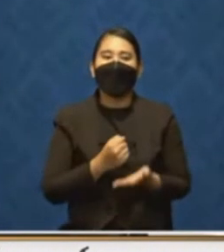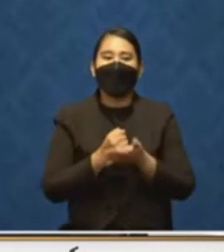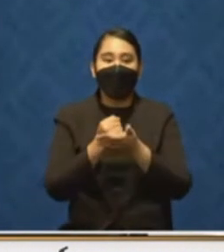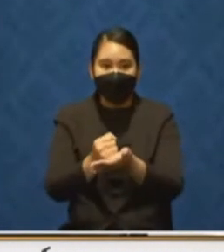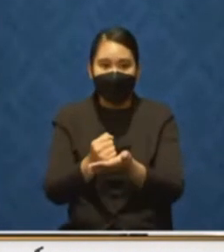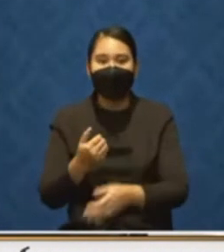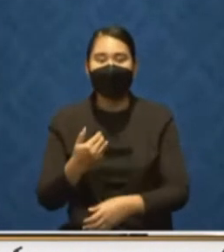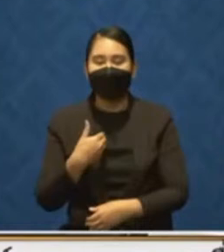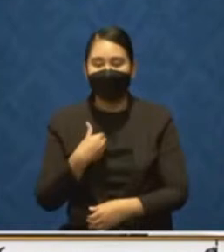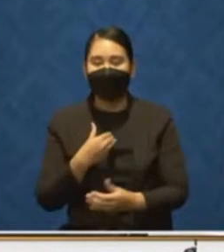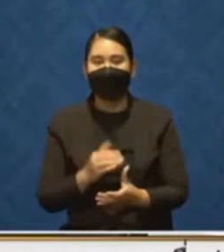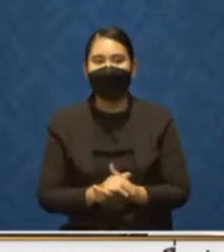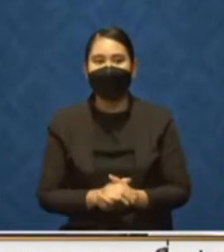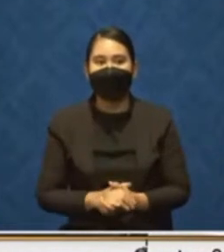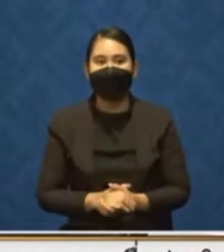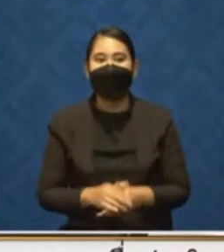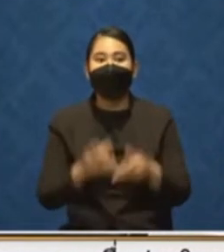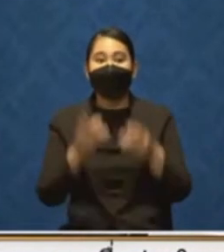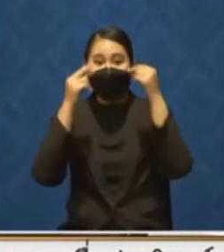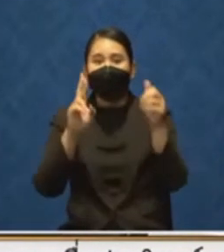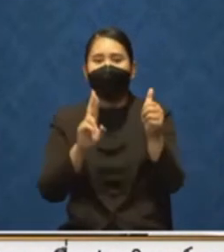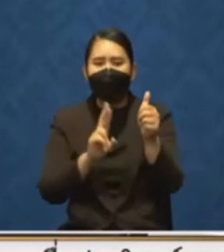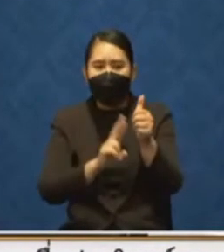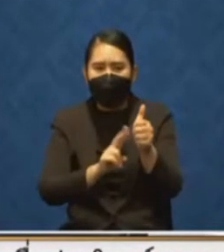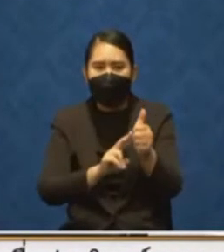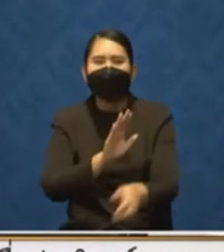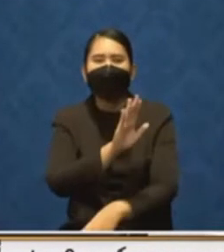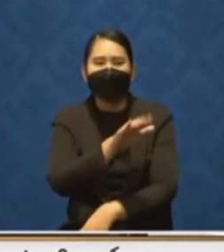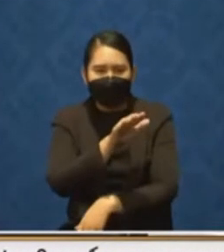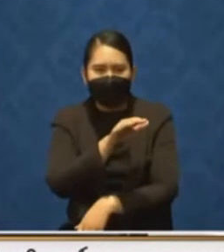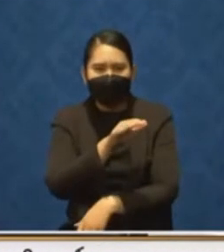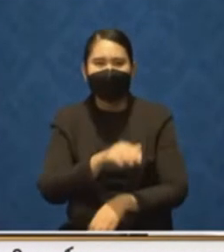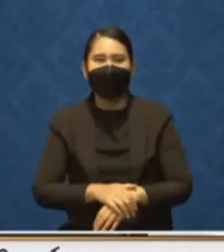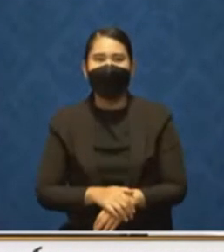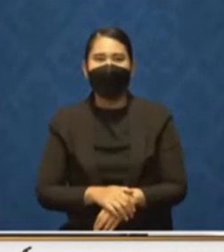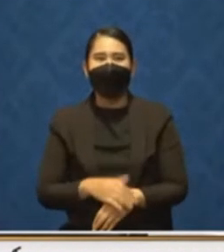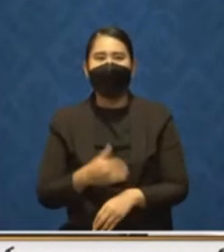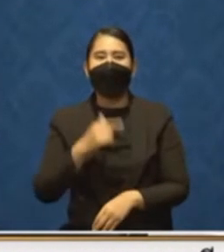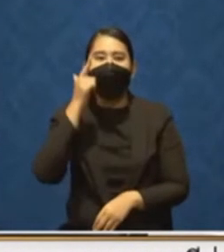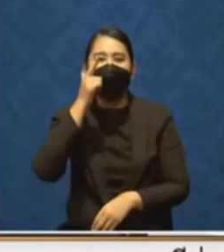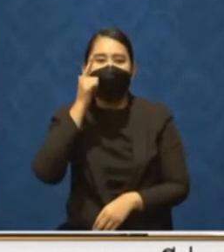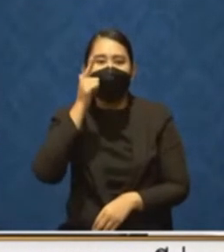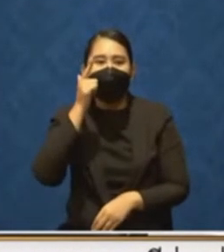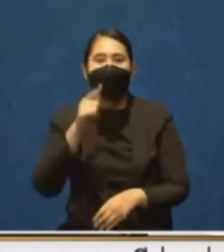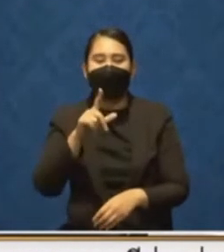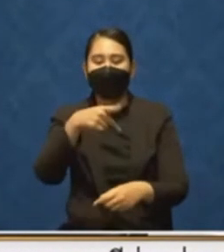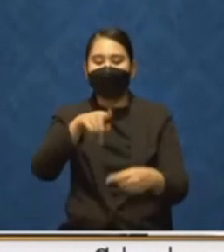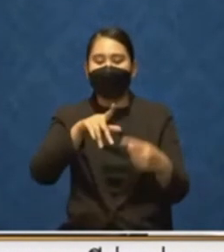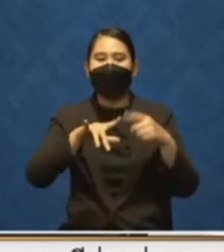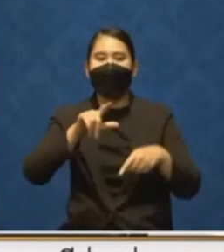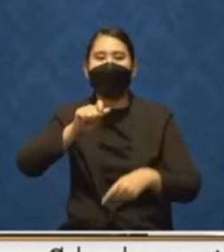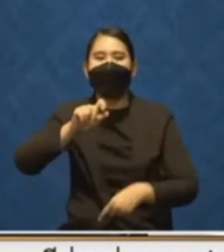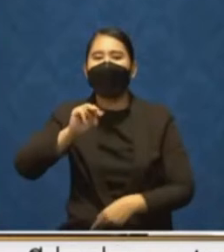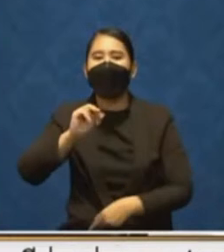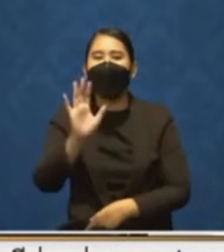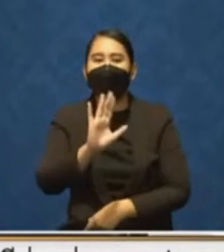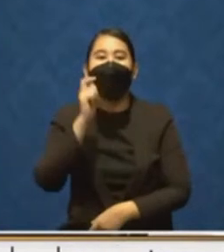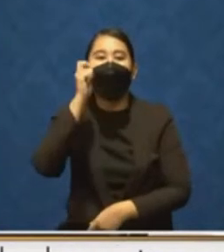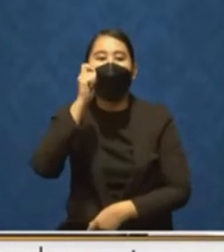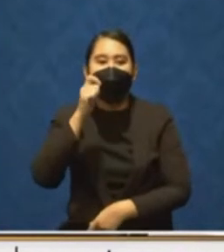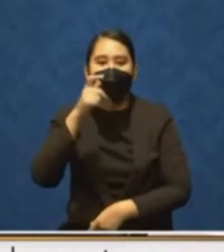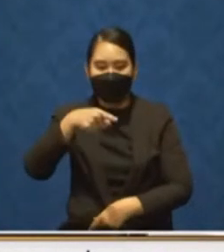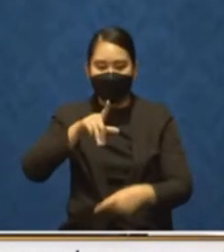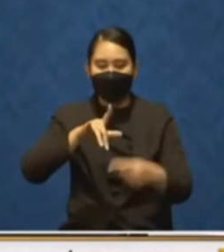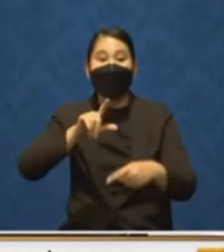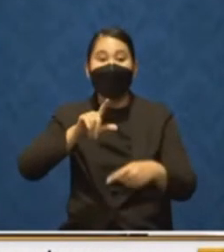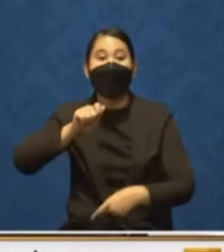อ่ะตะลองกวีครับอ่าป้อมครับผมไม่อยากเรียกลุงป้อมหน้าแก่ไปเอาเอาป้อมฮะท่านฟังผมแล้ว